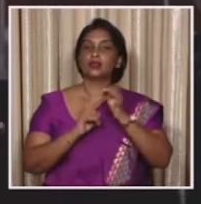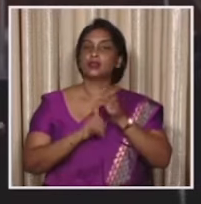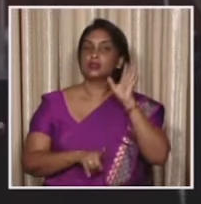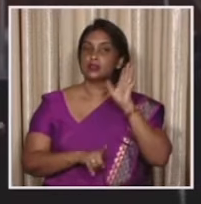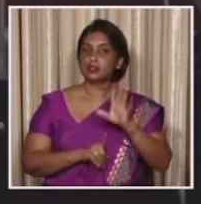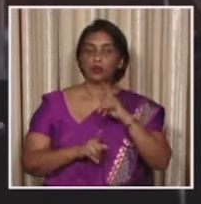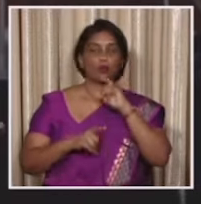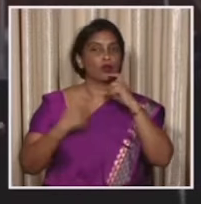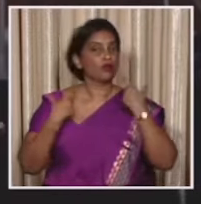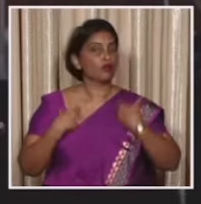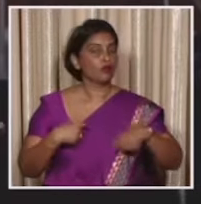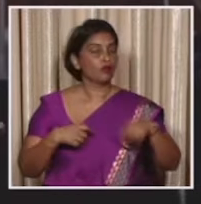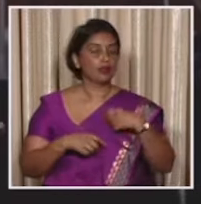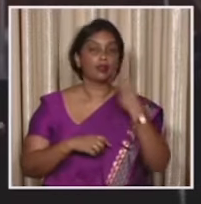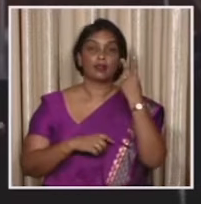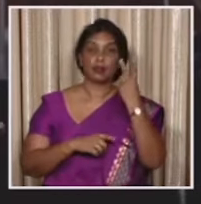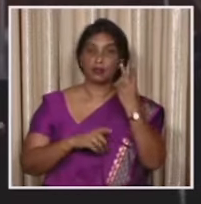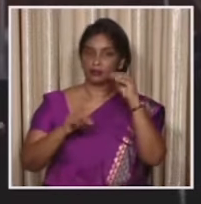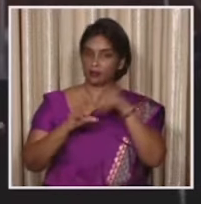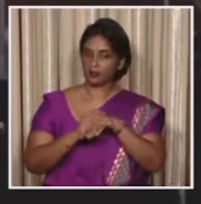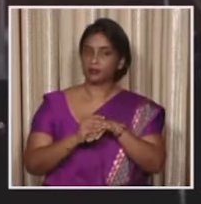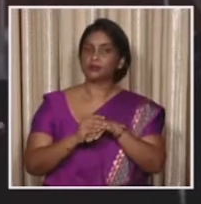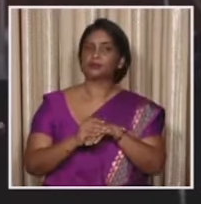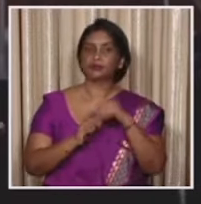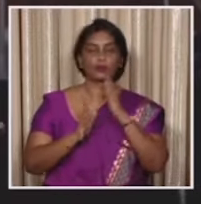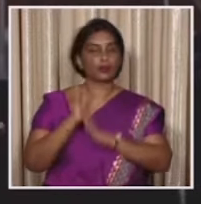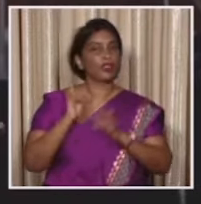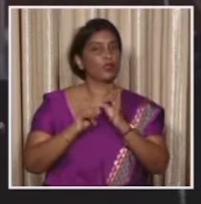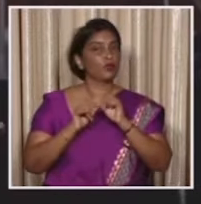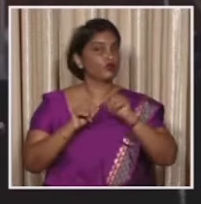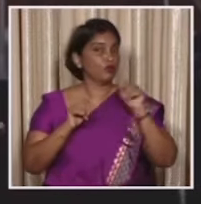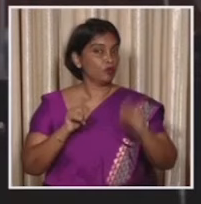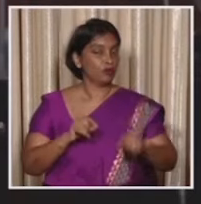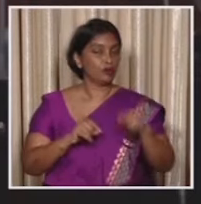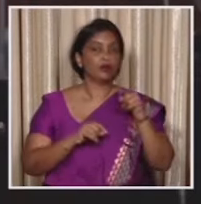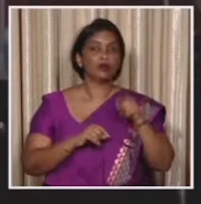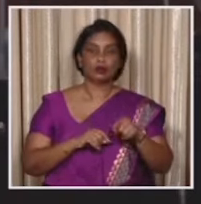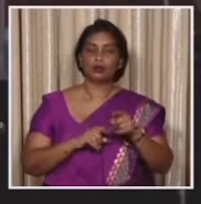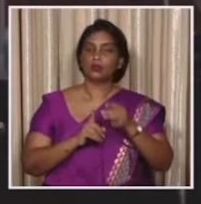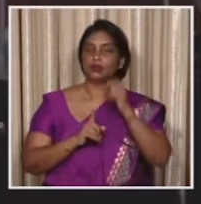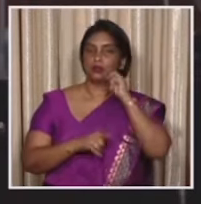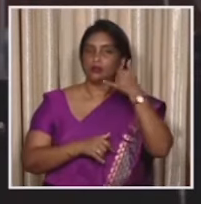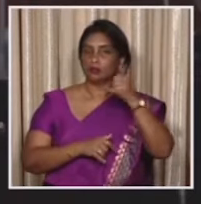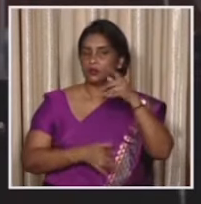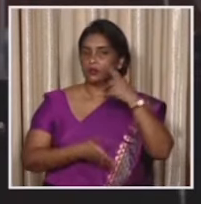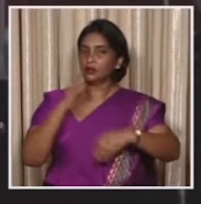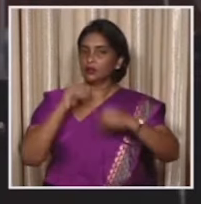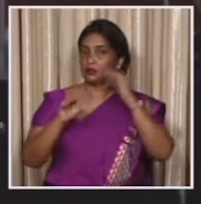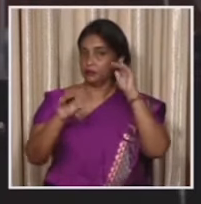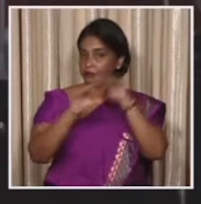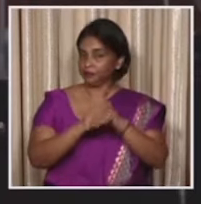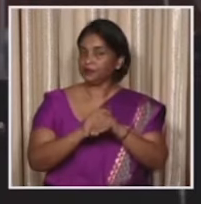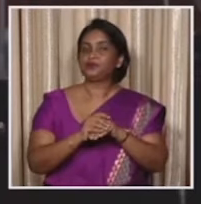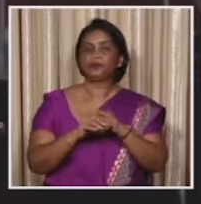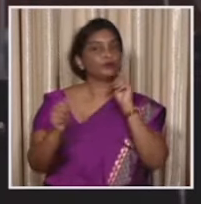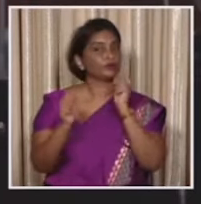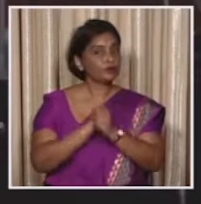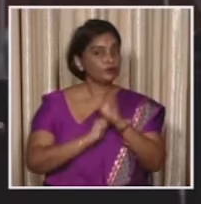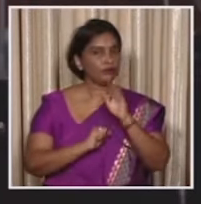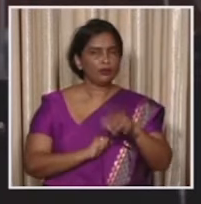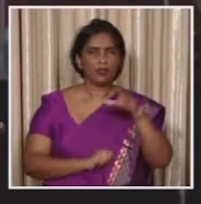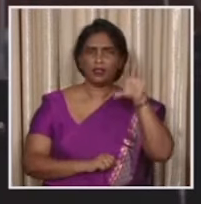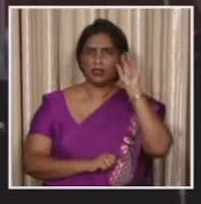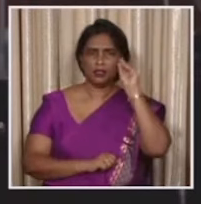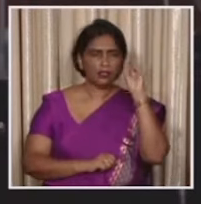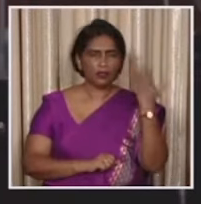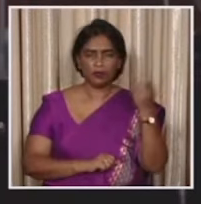ජනාධිපති නීතිච්චවරු දෙන්නෙක් ඉන්න මේ අමාත්‍ය මණ්ඩලයට මේක ජනමත විචාරණයට යොමු කළ යුතු සංශෝධනයක් කියන එක